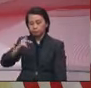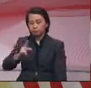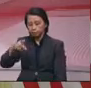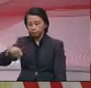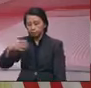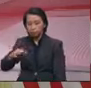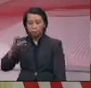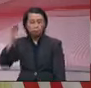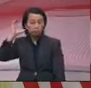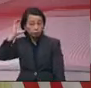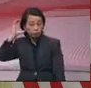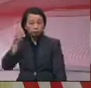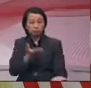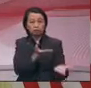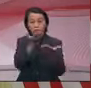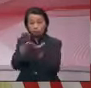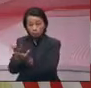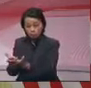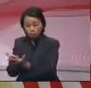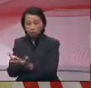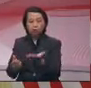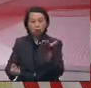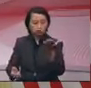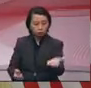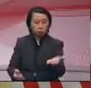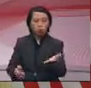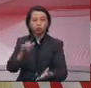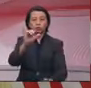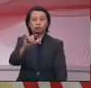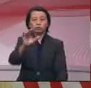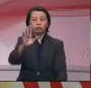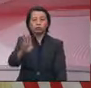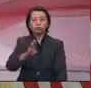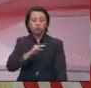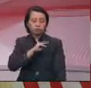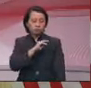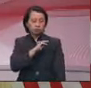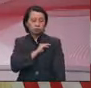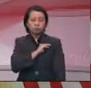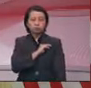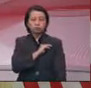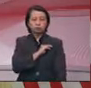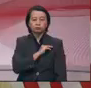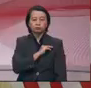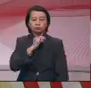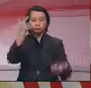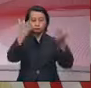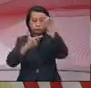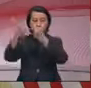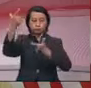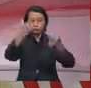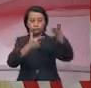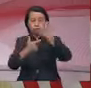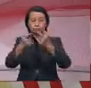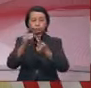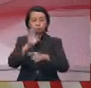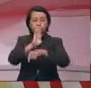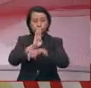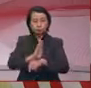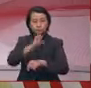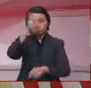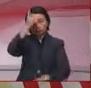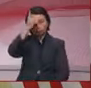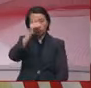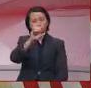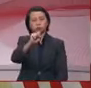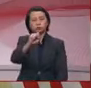mendengar cadangan dan pembentangan oleh Yang Berhormat Menteri Pelancongan Seni dan Budaya Datuk